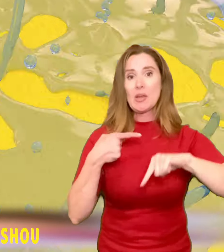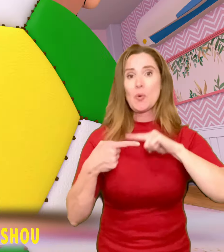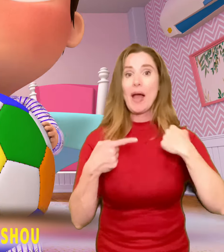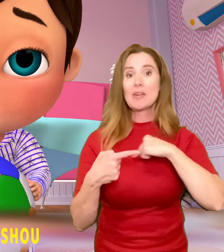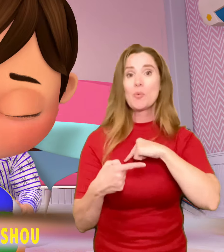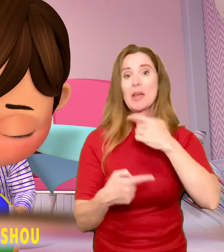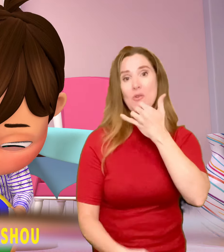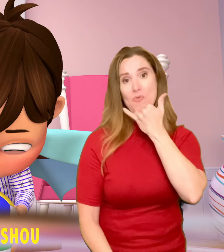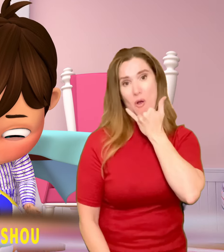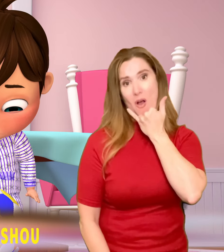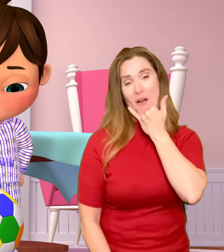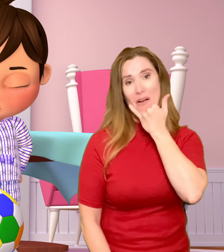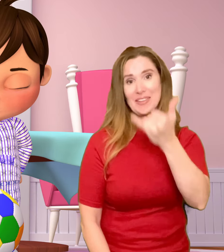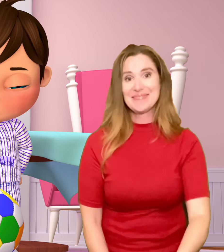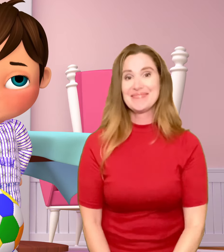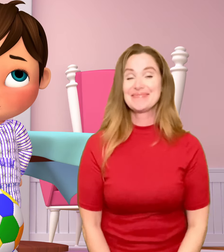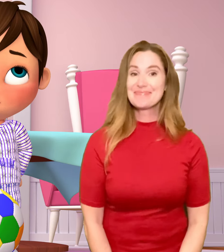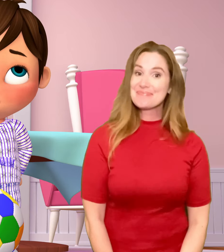ましょう